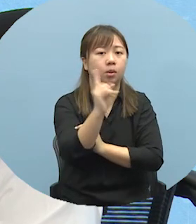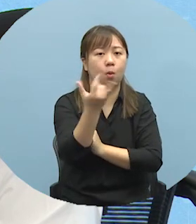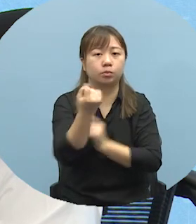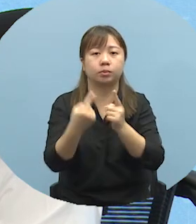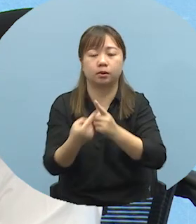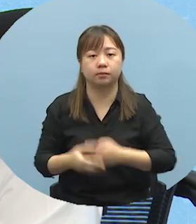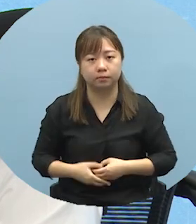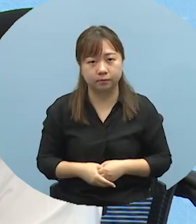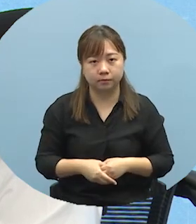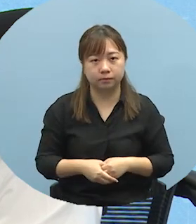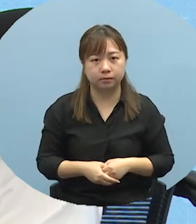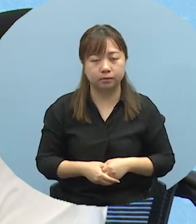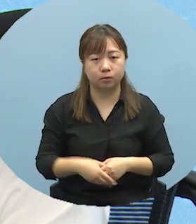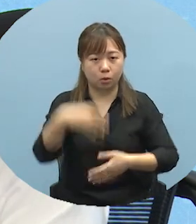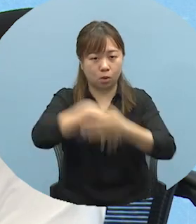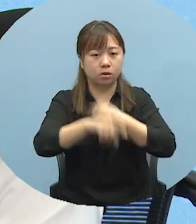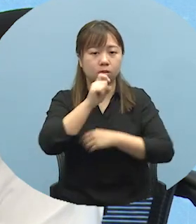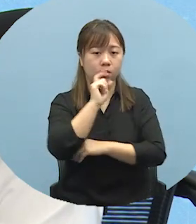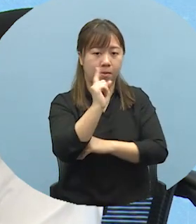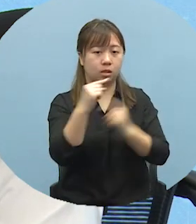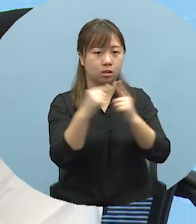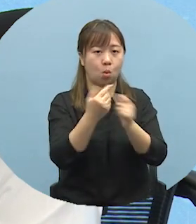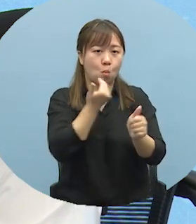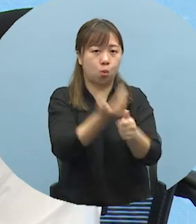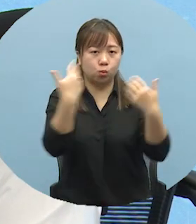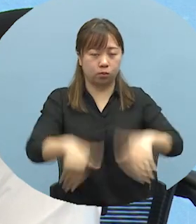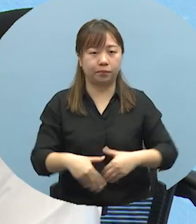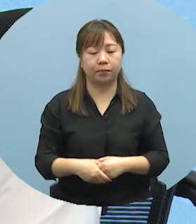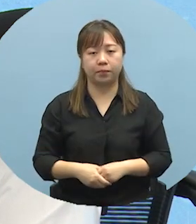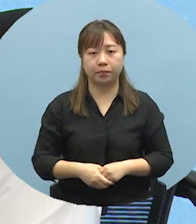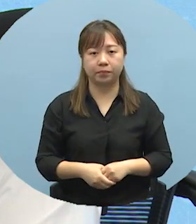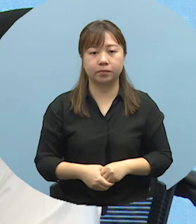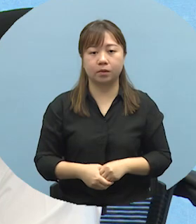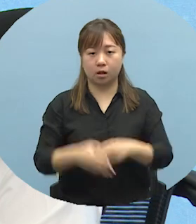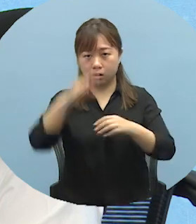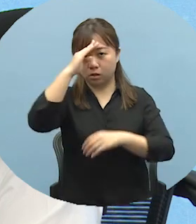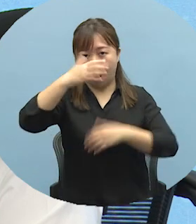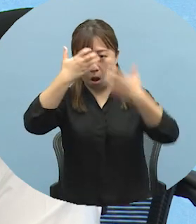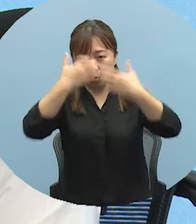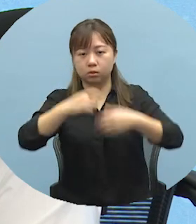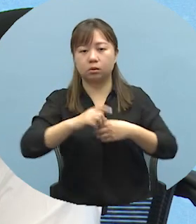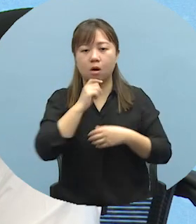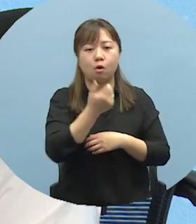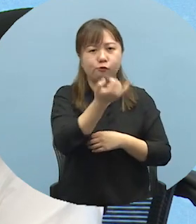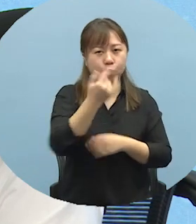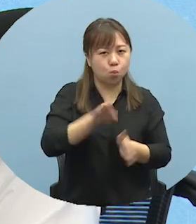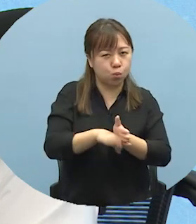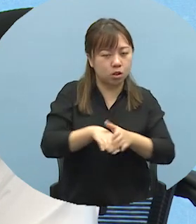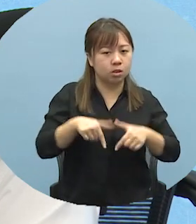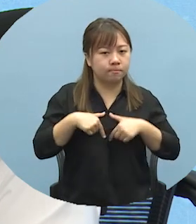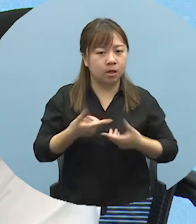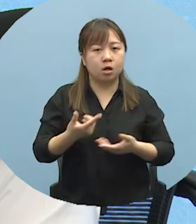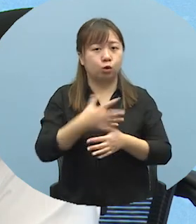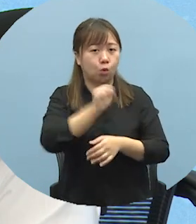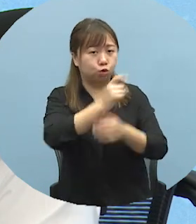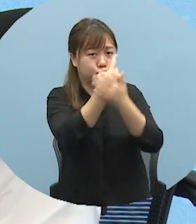人，而當中咧超過100人咧已經被檢控。警方留意到仍然有一啲別有用心嘅人咧，透過網